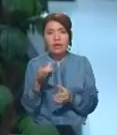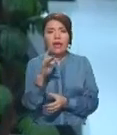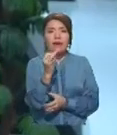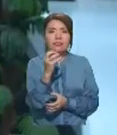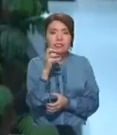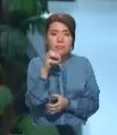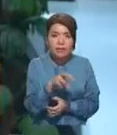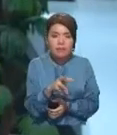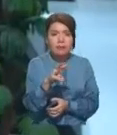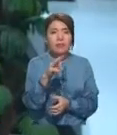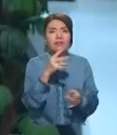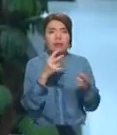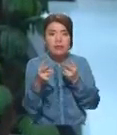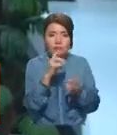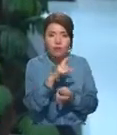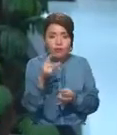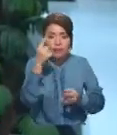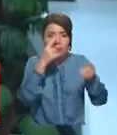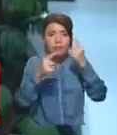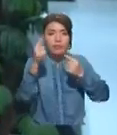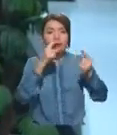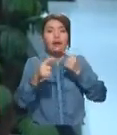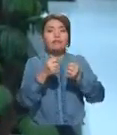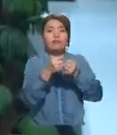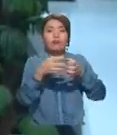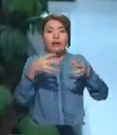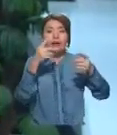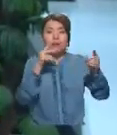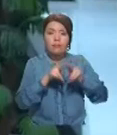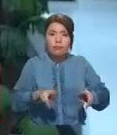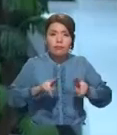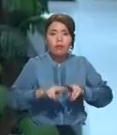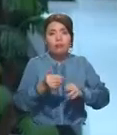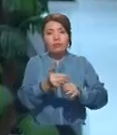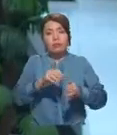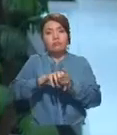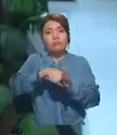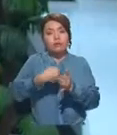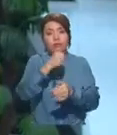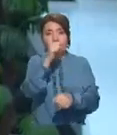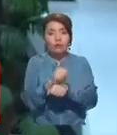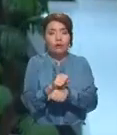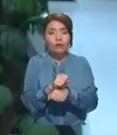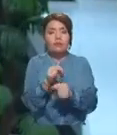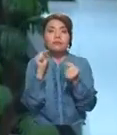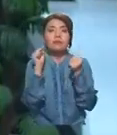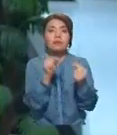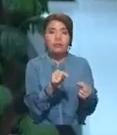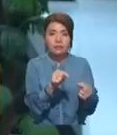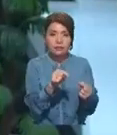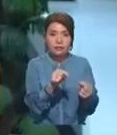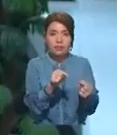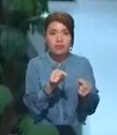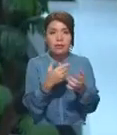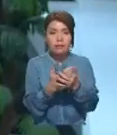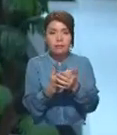экстремистік немесе террористік идеялардың таралуын алдын алу үшін осыларға қарсы, жаңағы былай